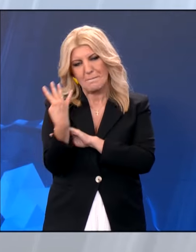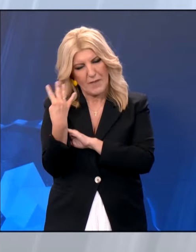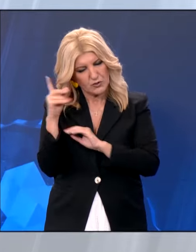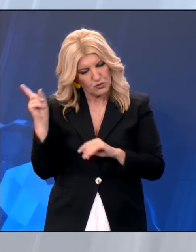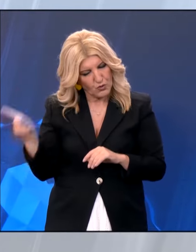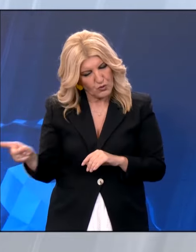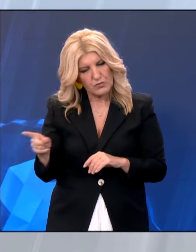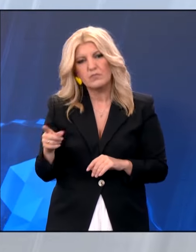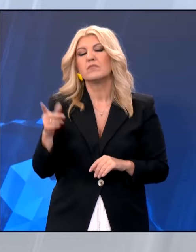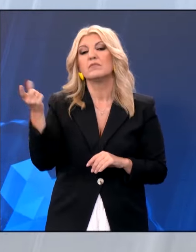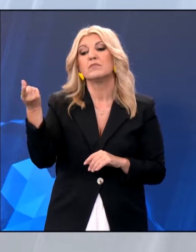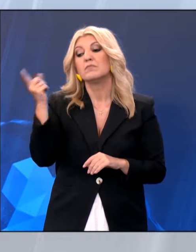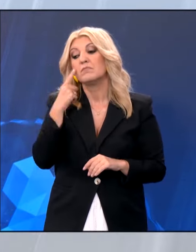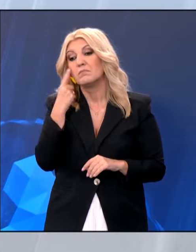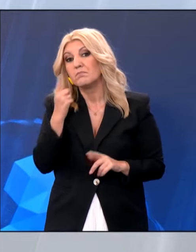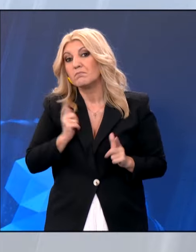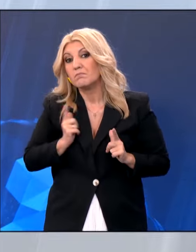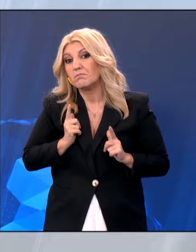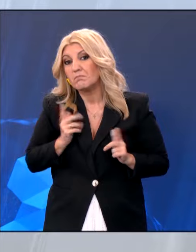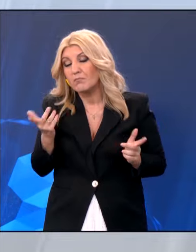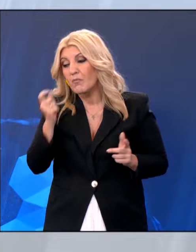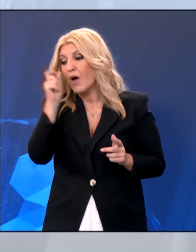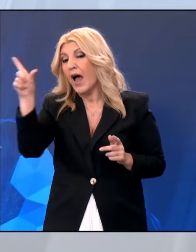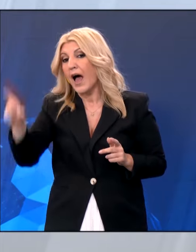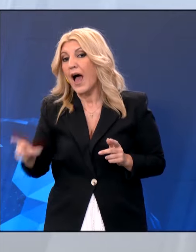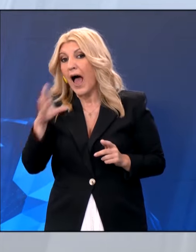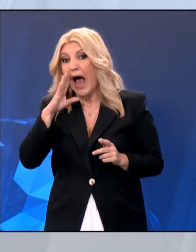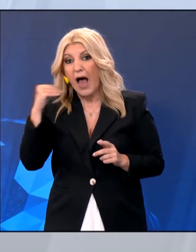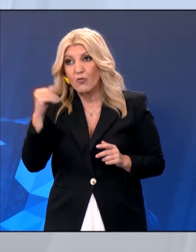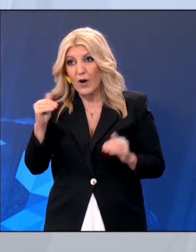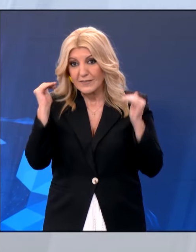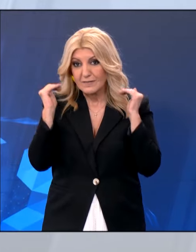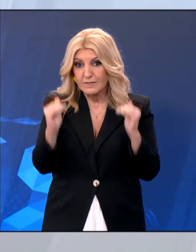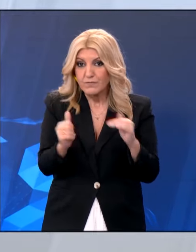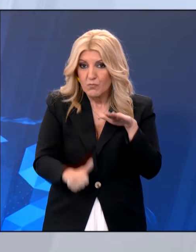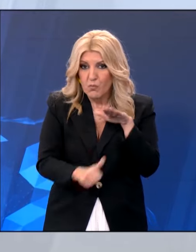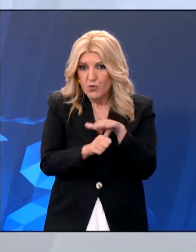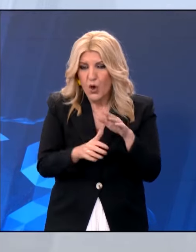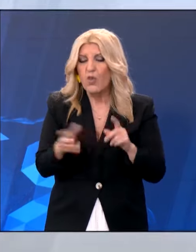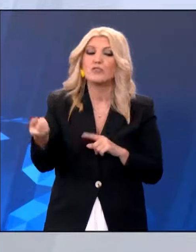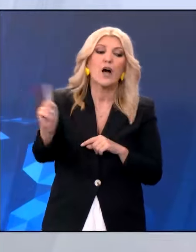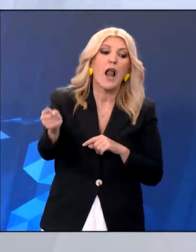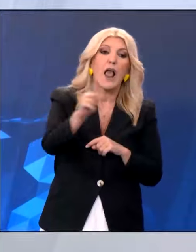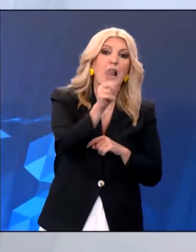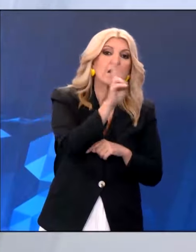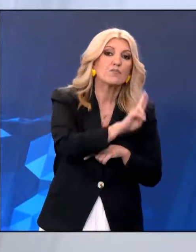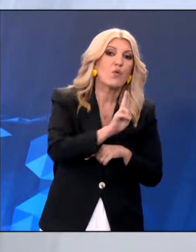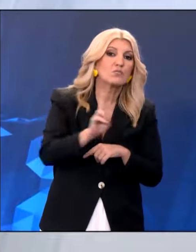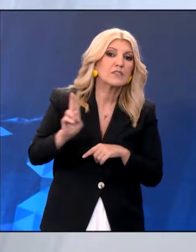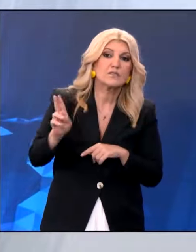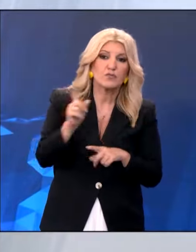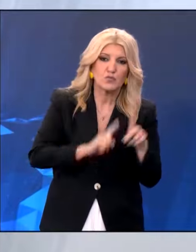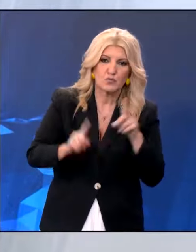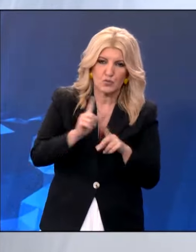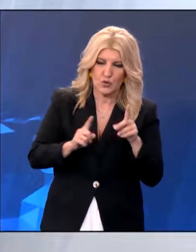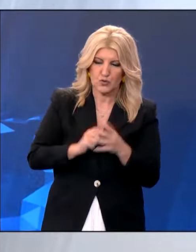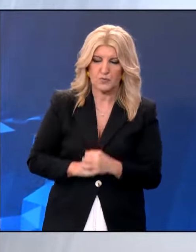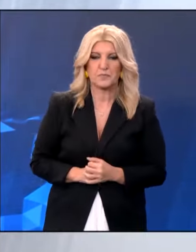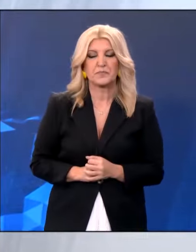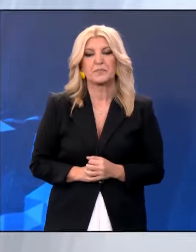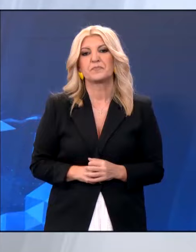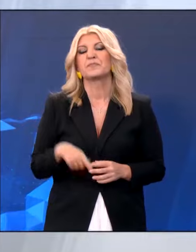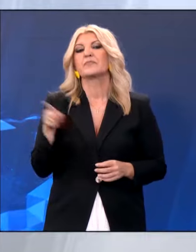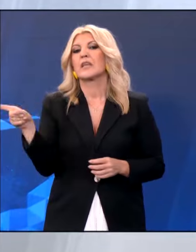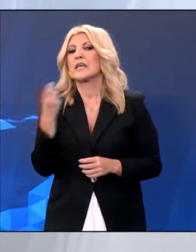όσοι σκοπεύουν να διεκδικήσουν την ηγεσία θα αρχίσουν να ανοίγουν τα χαρτιά τους. Βαθαίνει το ρήγμα μεταξύ Στέφανου Κασελάκη